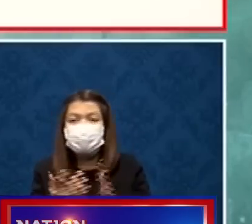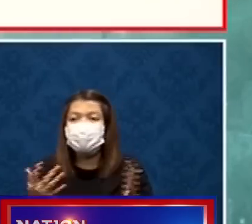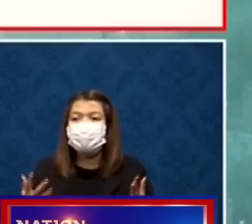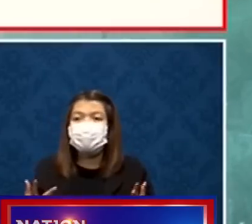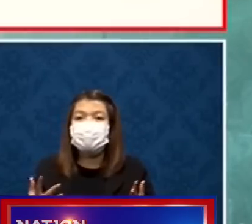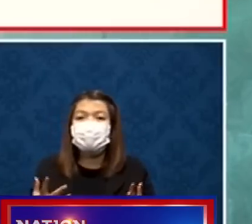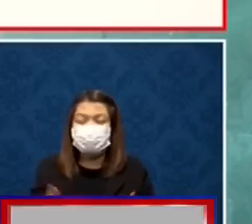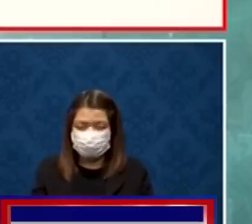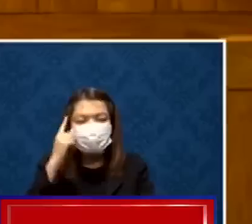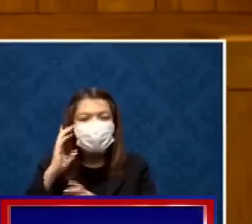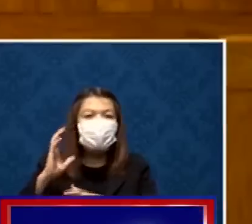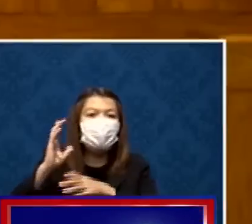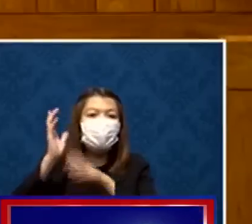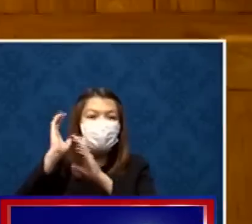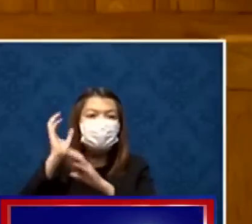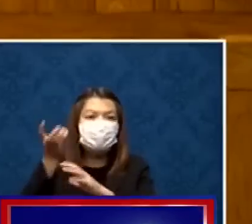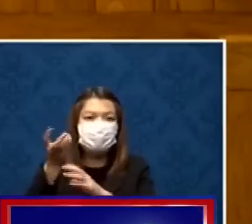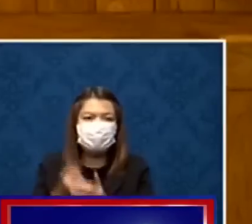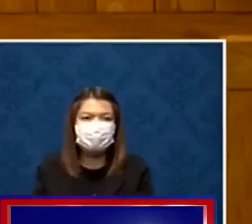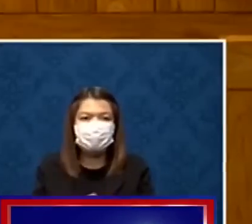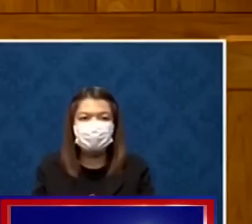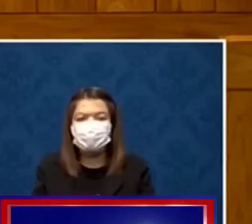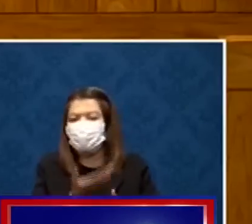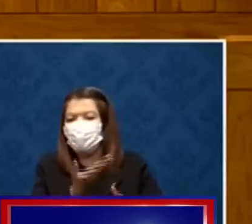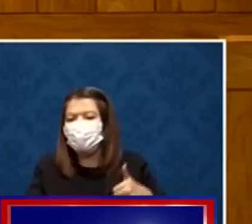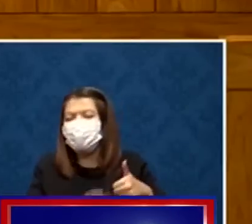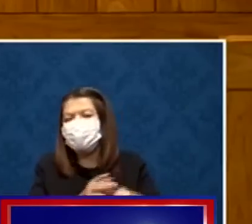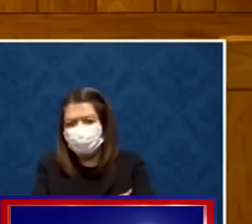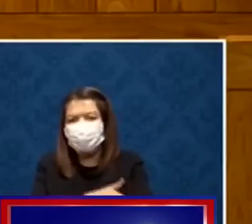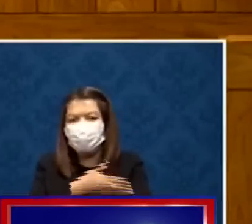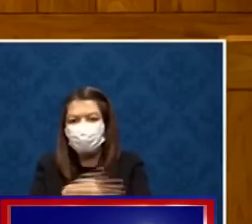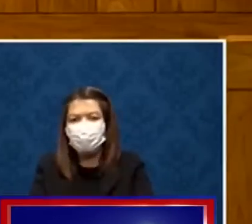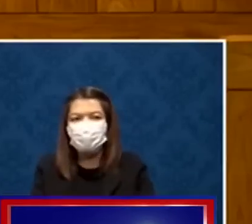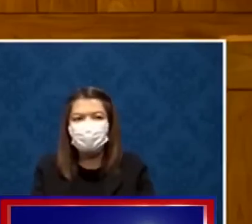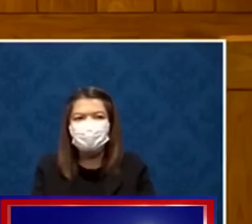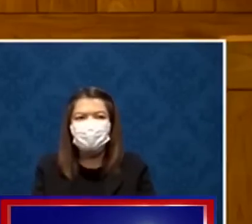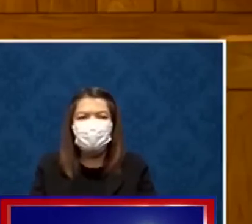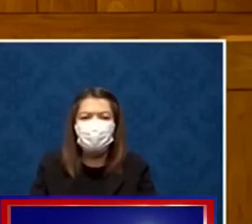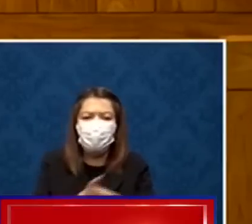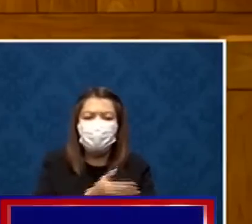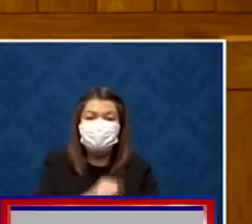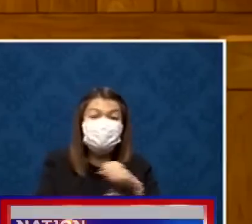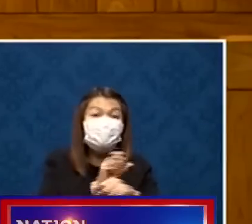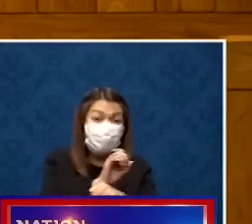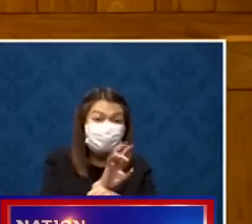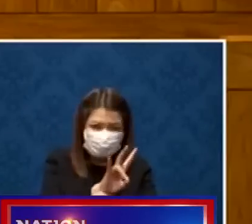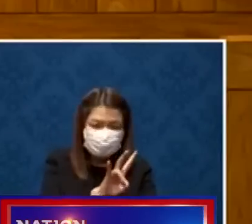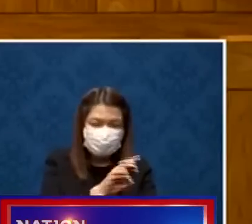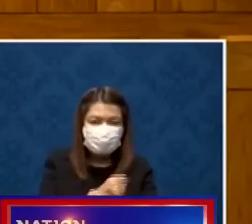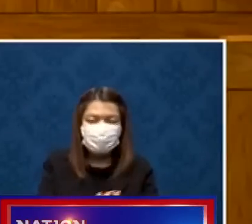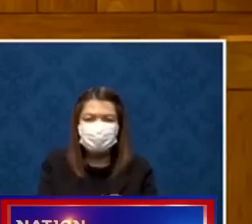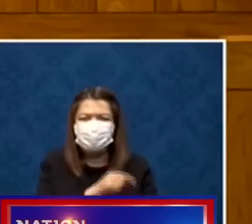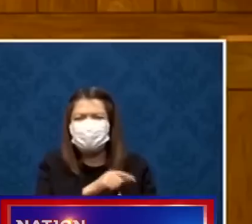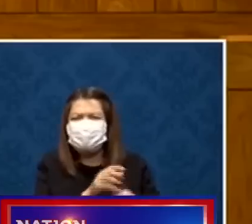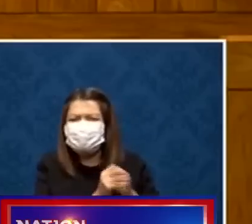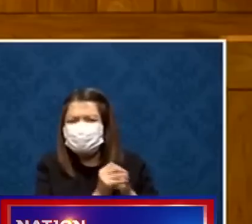จริง นั่นเกิดกันก่อนนี่ก่อนปี57ค่ะ ใช่ก็คือต้องลุกขึ้นมาชี้แจงเองทุกเม็ดเลยนะ